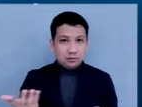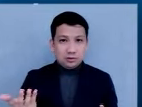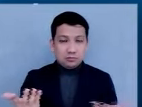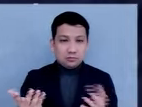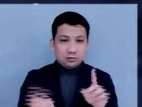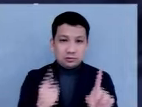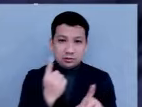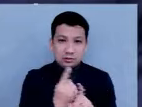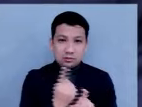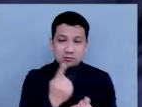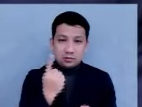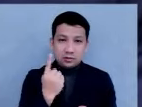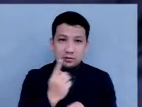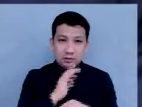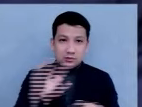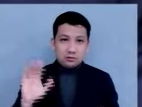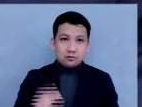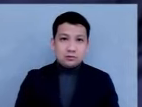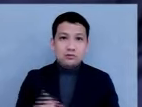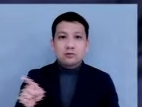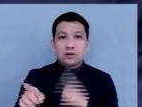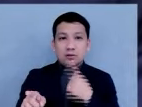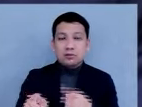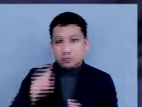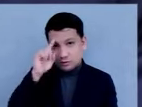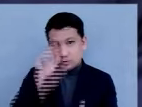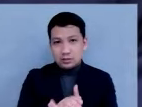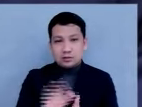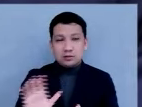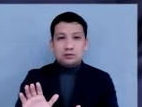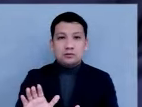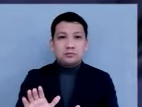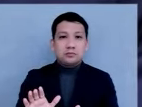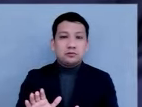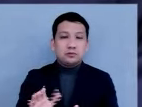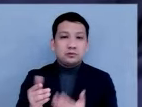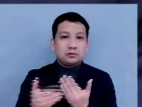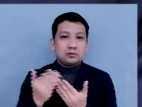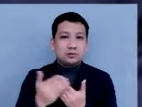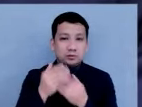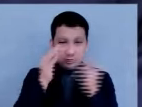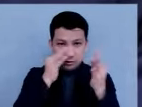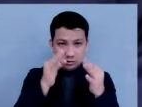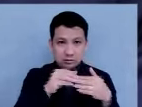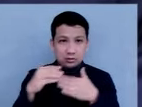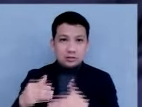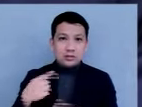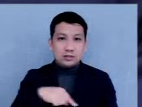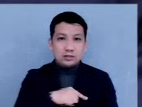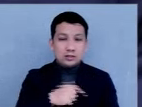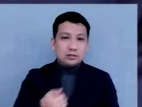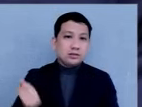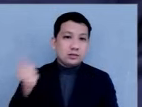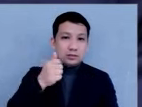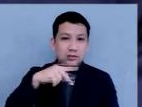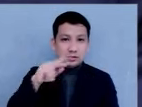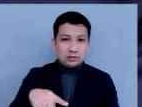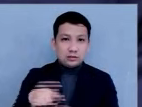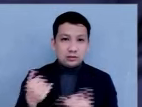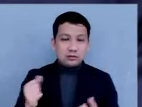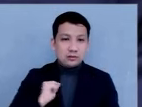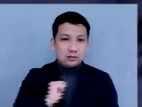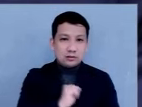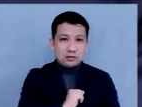true and accurate. Ikaw, sino paniwalaan mo? Maniwala ka sa drug lord o maniwala ka sa dating si PNP na ngayon may senador